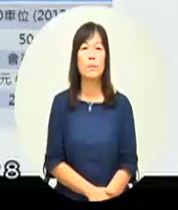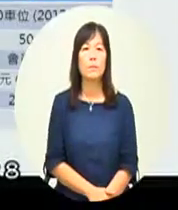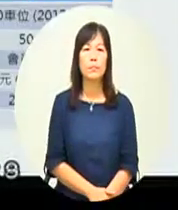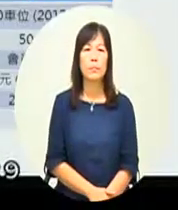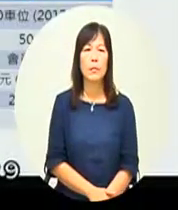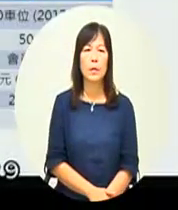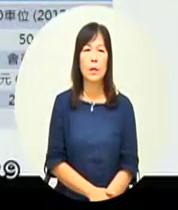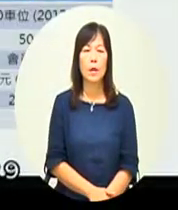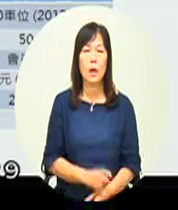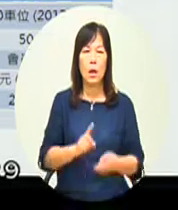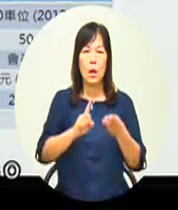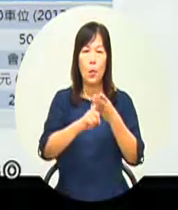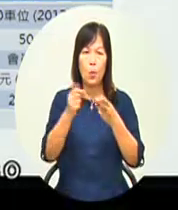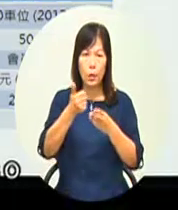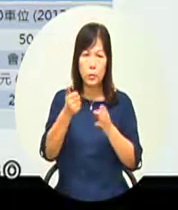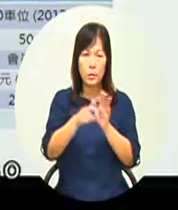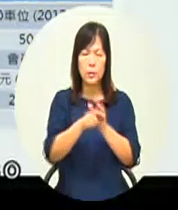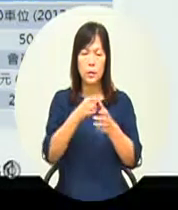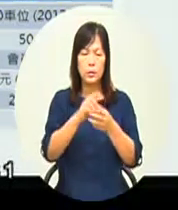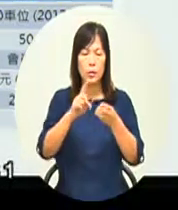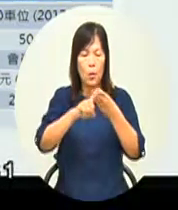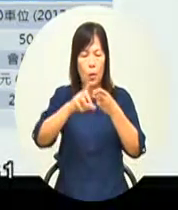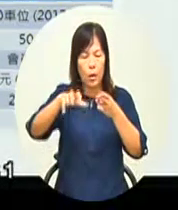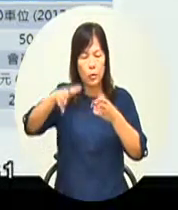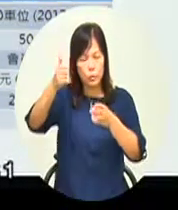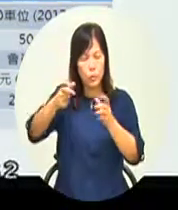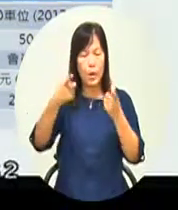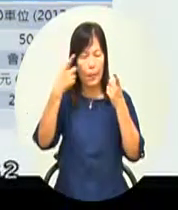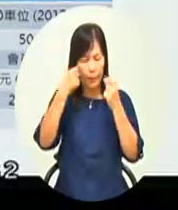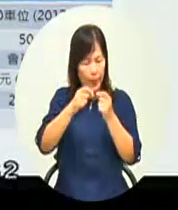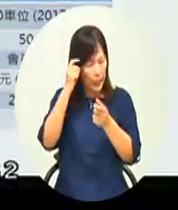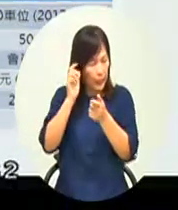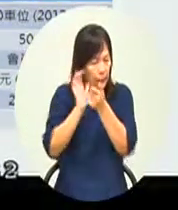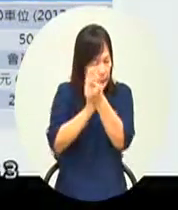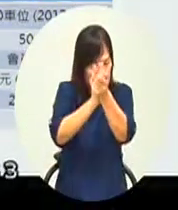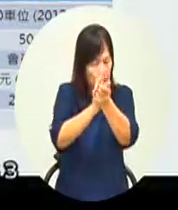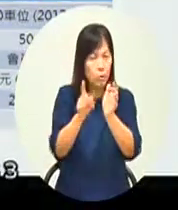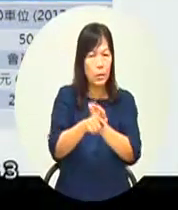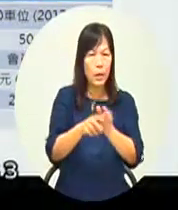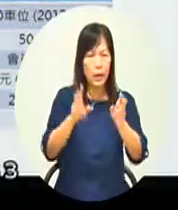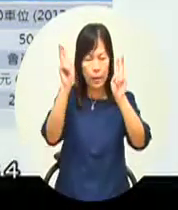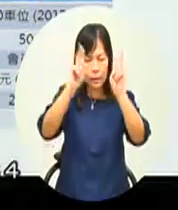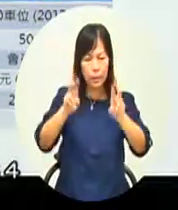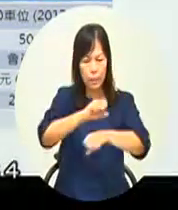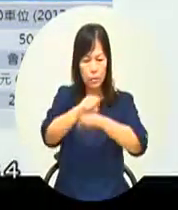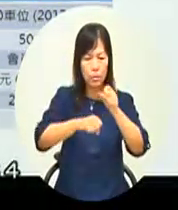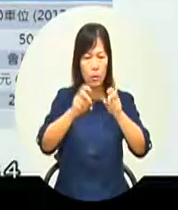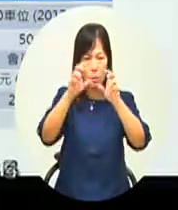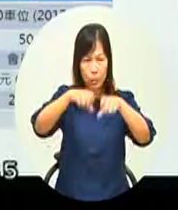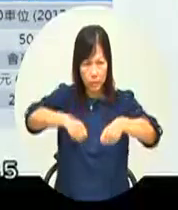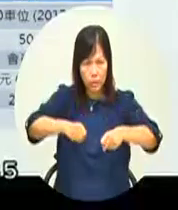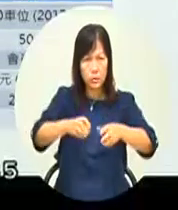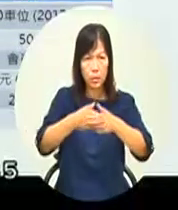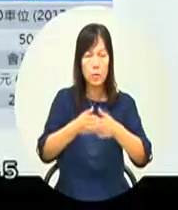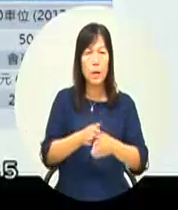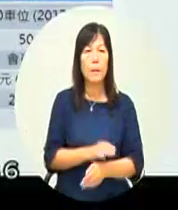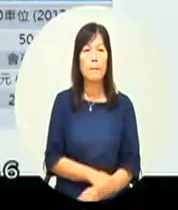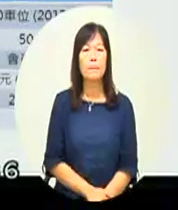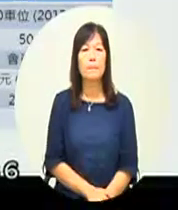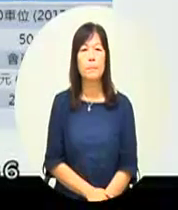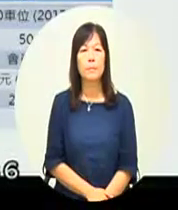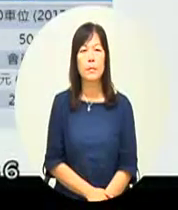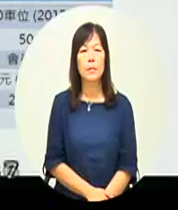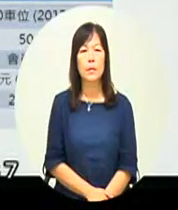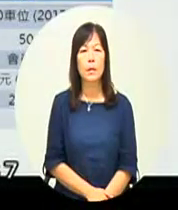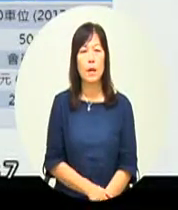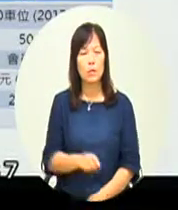王次长在他在当王局长的时候，本来也要推这个电动机车啦。那这个上面有